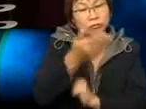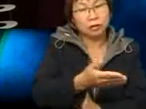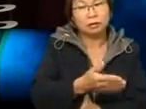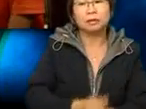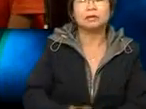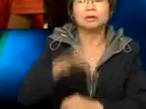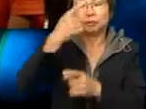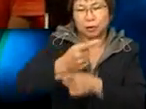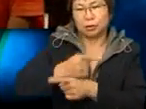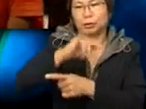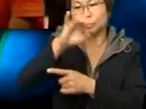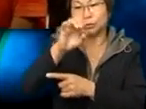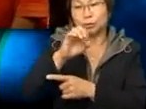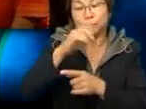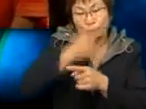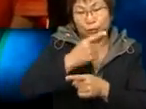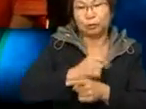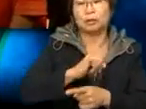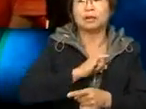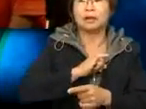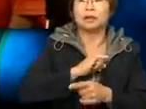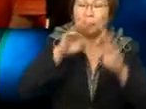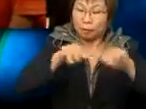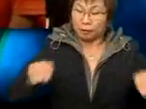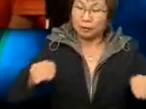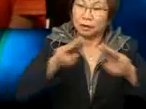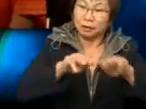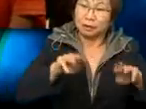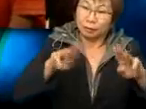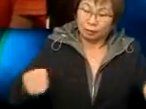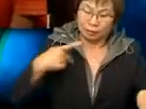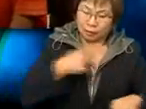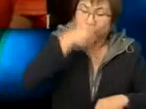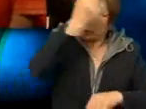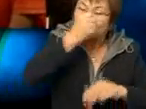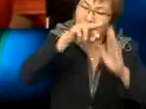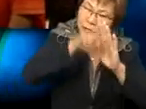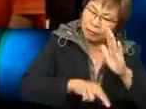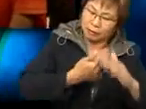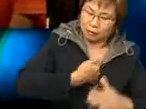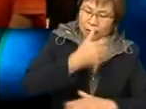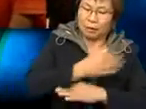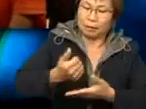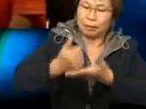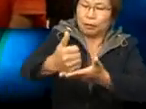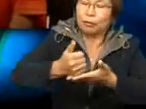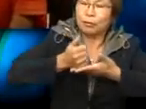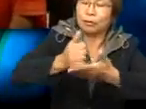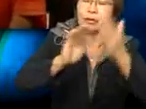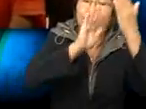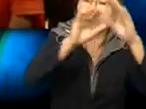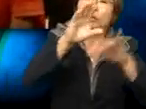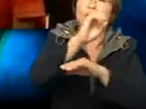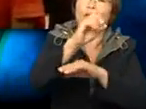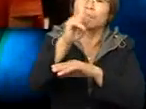Betul tu, Jenny. Sebagai seorang pelajar, kita semestinya bersikap rendah diri dan bantu-membantu terhadap golongan